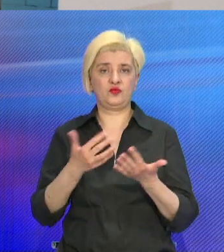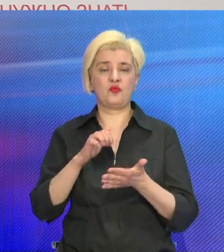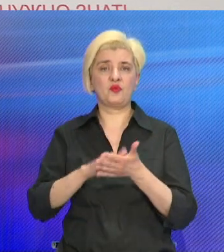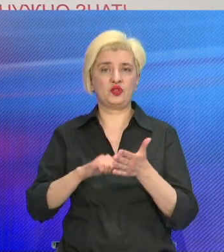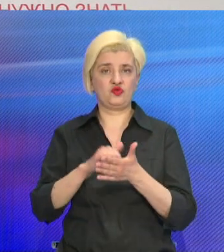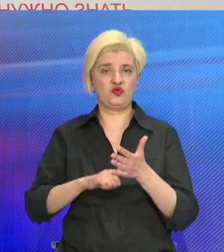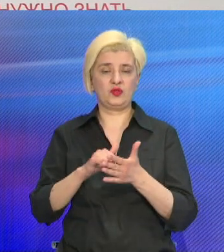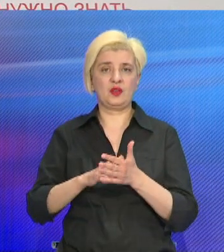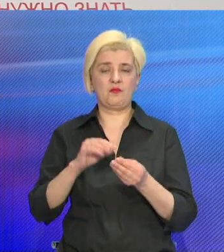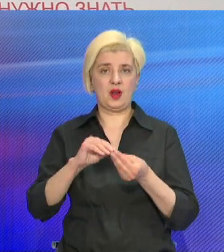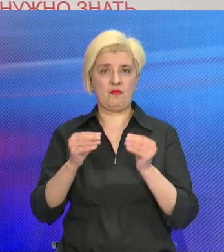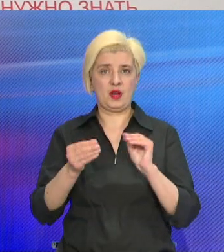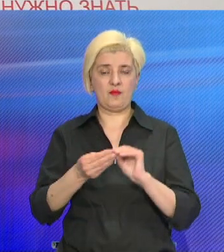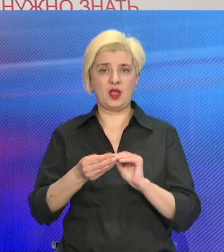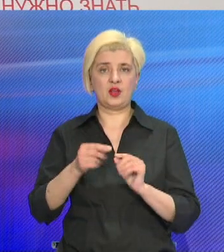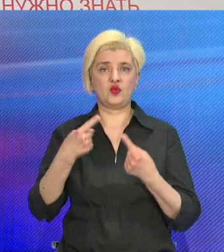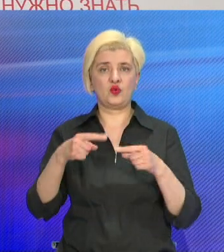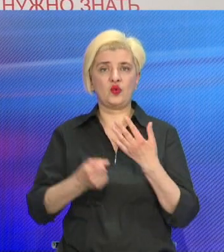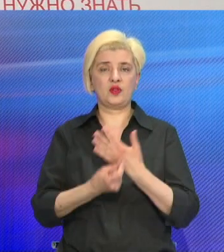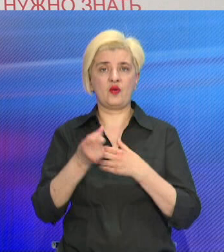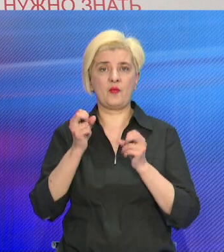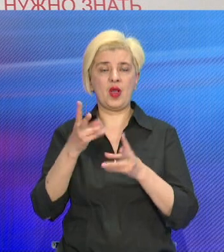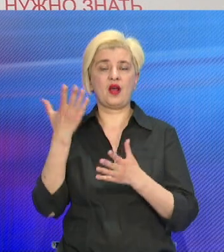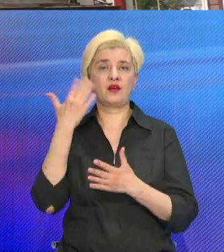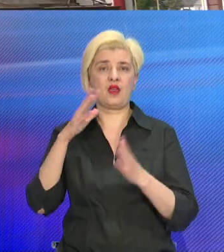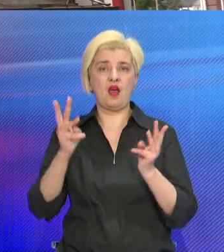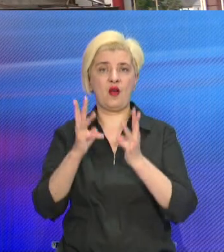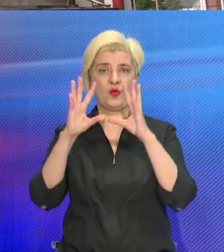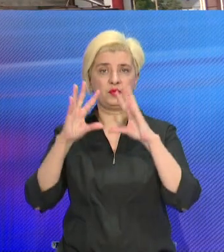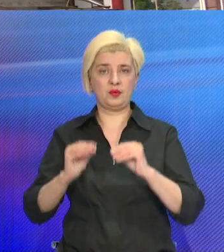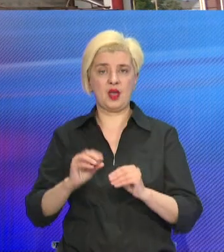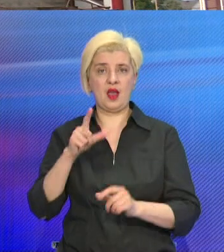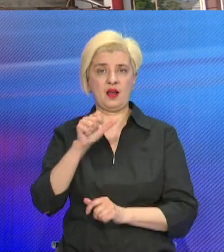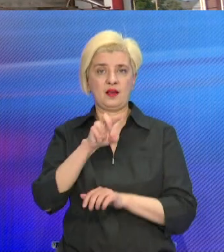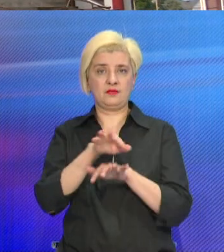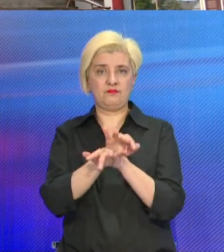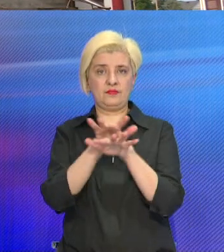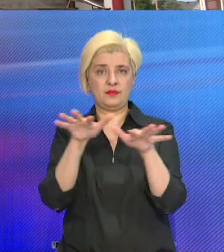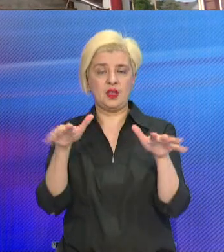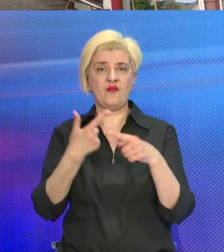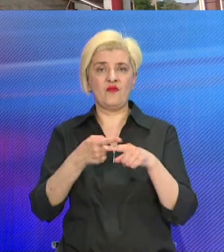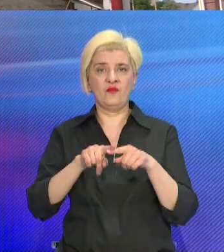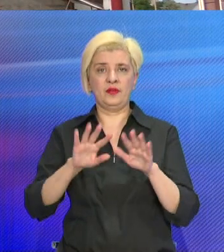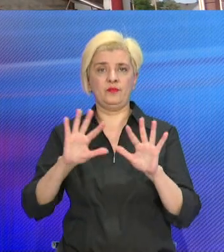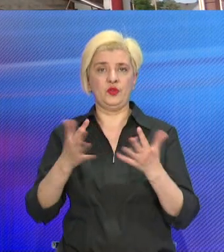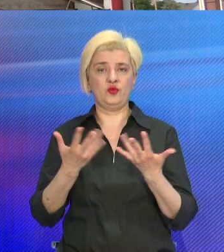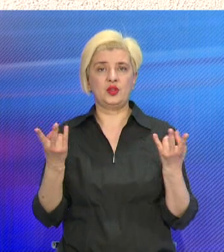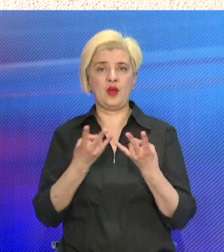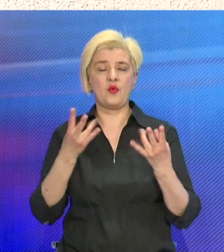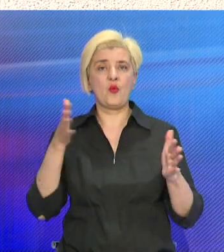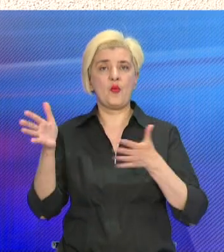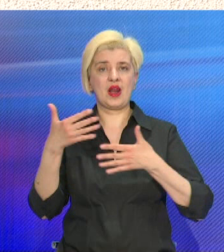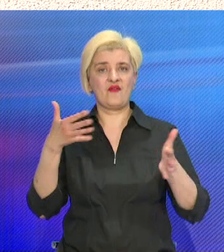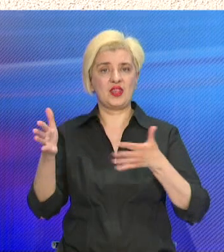коли сгас огонь, а газ продолжил исти. У таким выпадку необходимо проветрить помешкание, не корыстаться